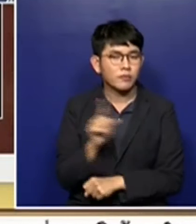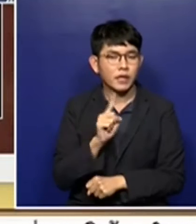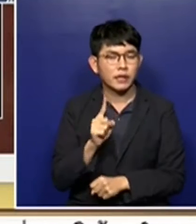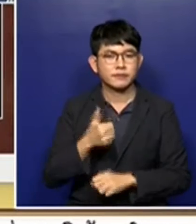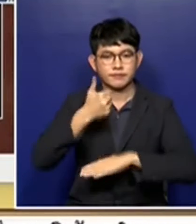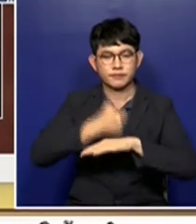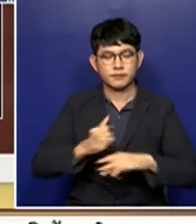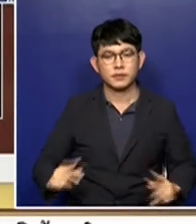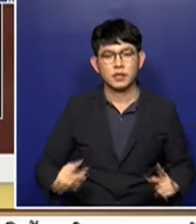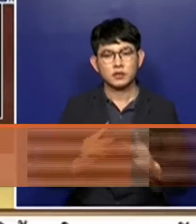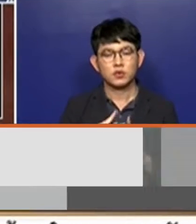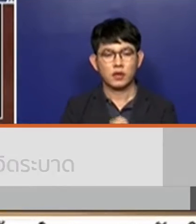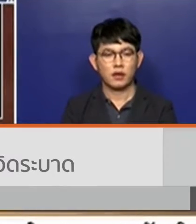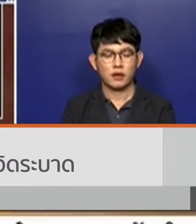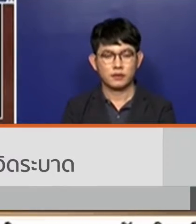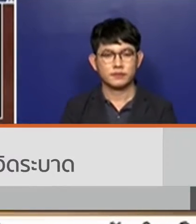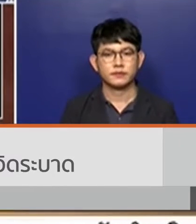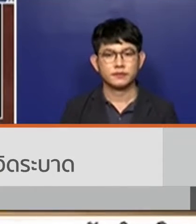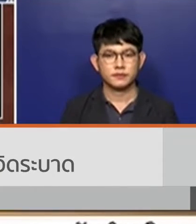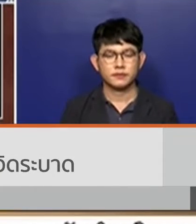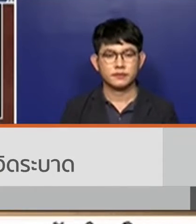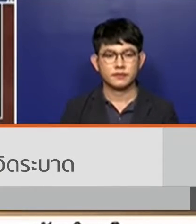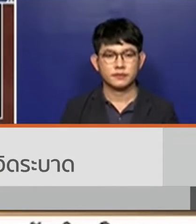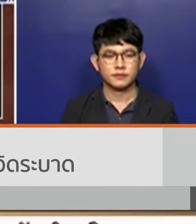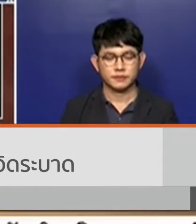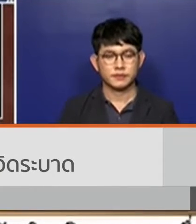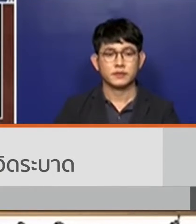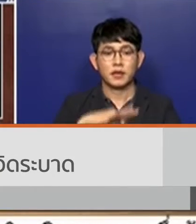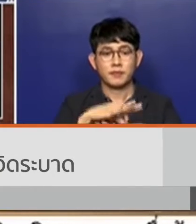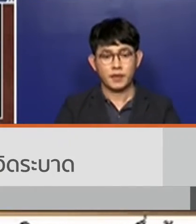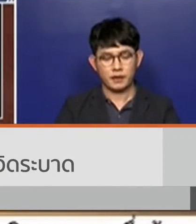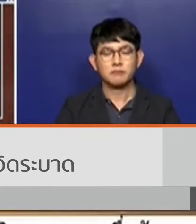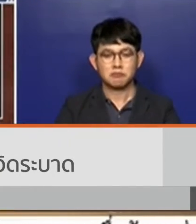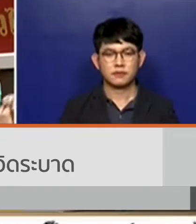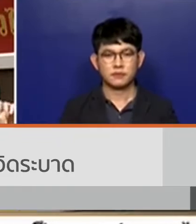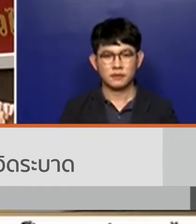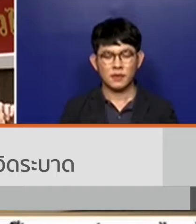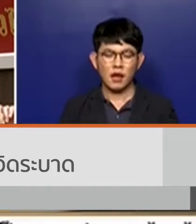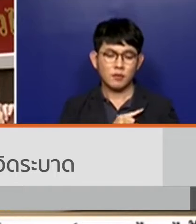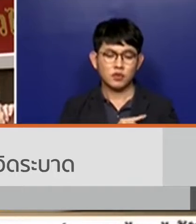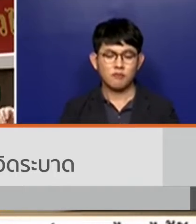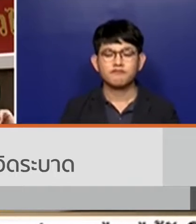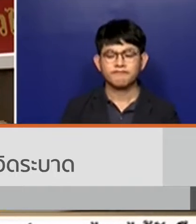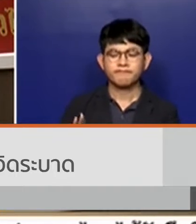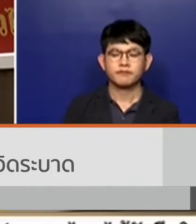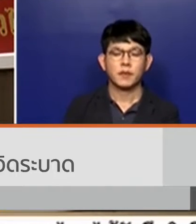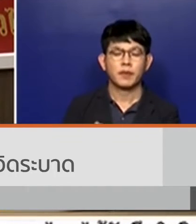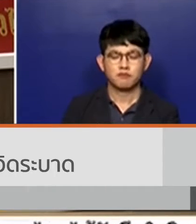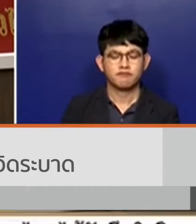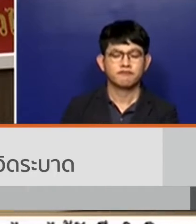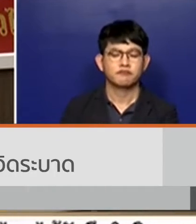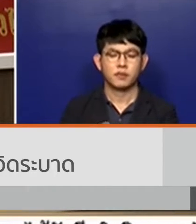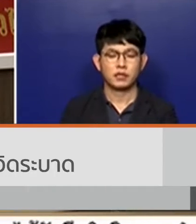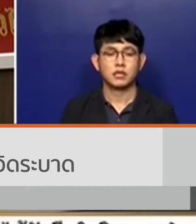คนทรูกข้อภิพรายรกษม Brittany ว่าการกระส่งแรงงานได้ชี้ถึความผิดพลาดในการปริหารงานของในสุชาิชมกล่นรกษม Protestant